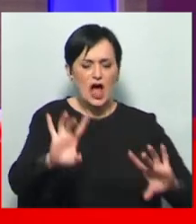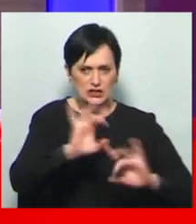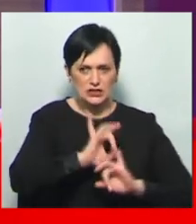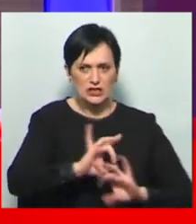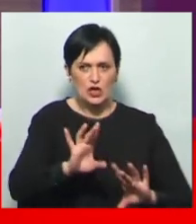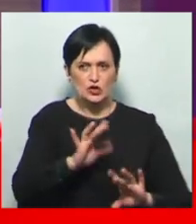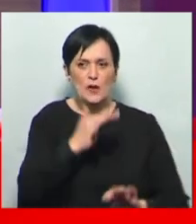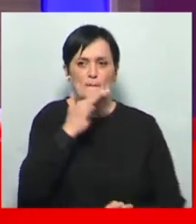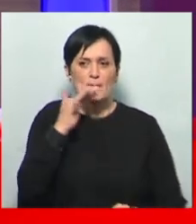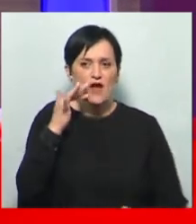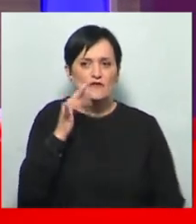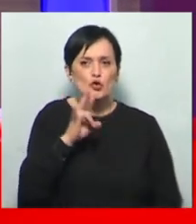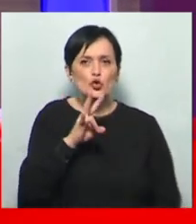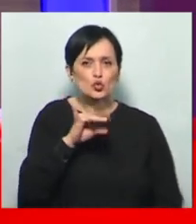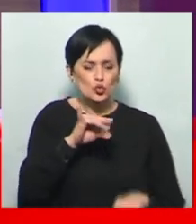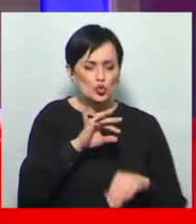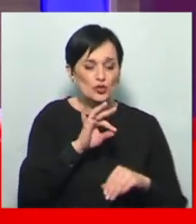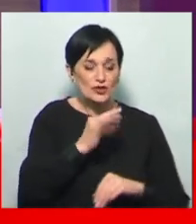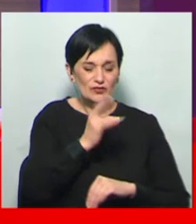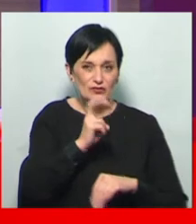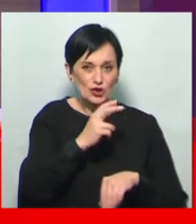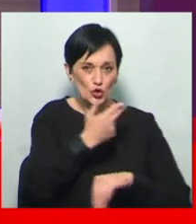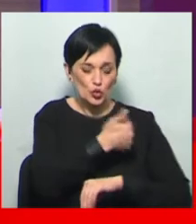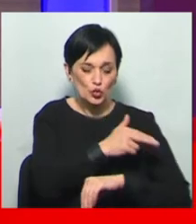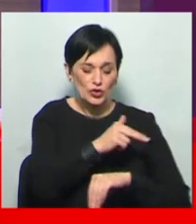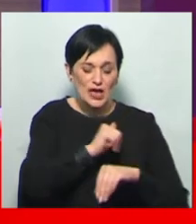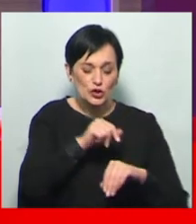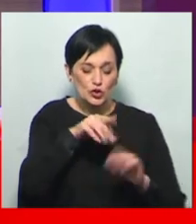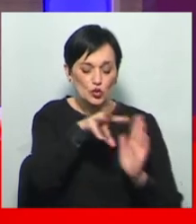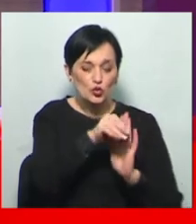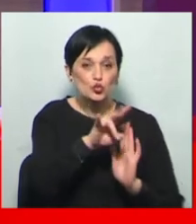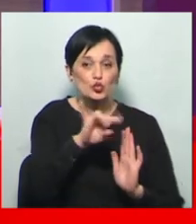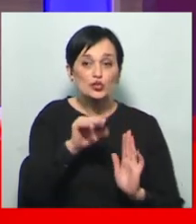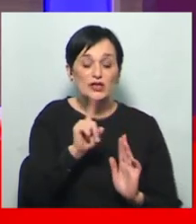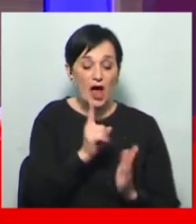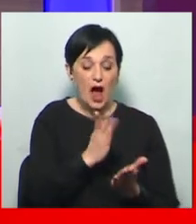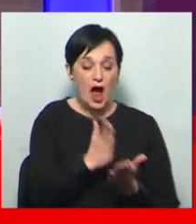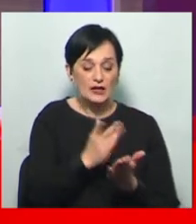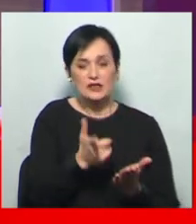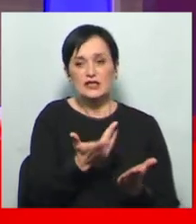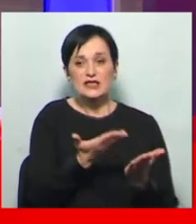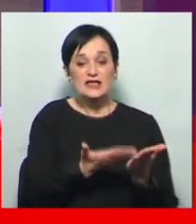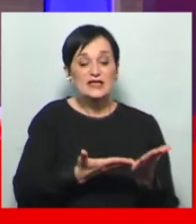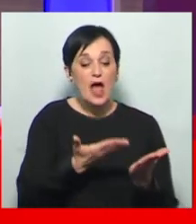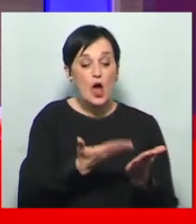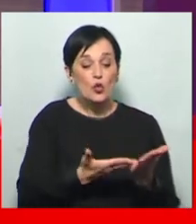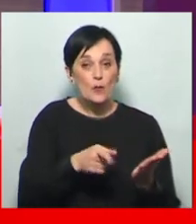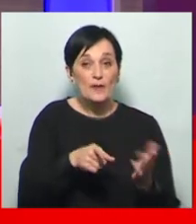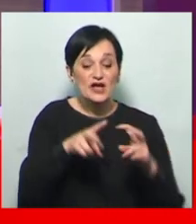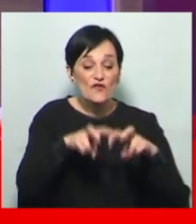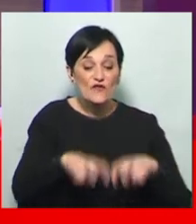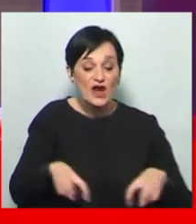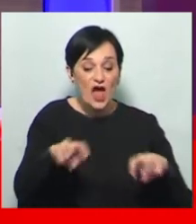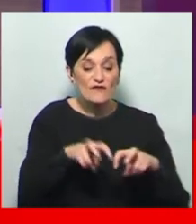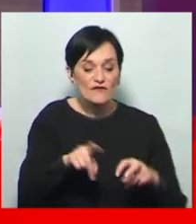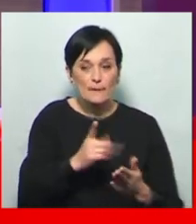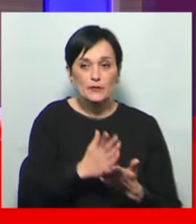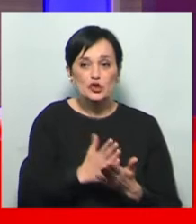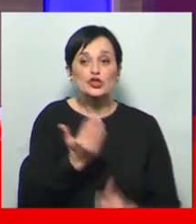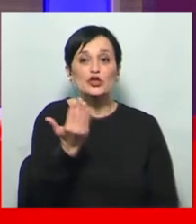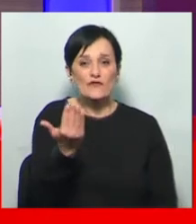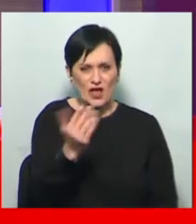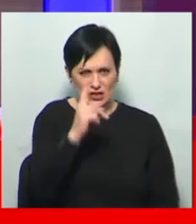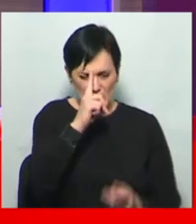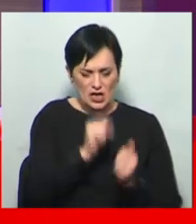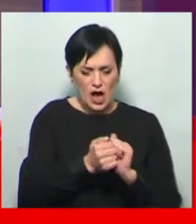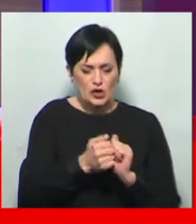ბევრი ნუტრიციოლოგისათვის, კლინიკური ნუტრიციოლოგისათვის. რა არის ამ რეკომენდაციებში, უბრალოდ ამ კვლევებში? თქვენ